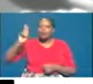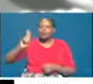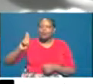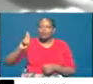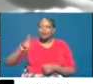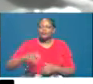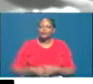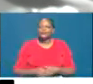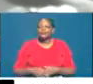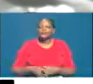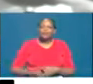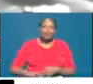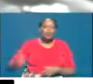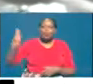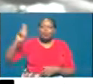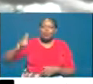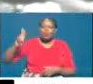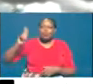Uhuru!